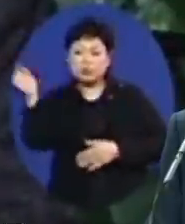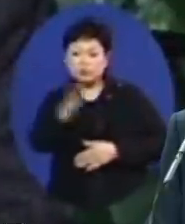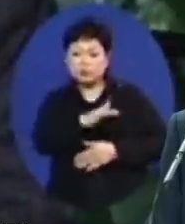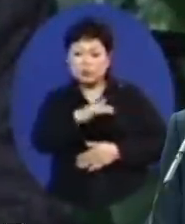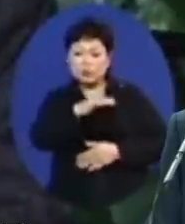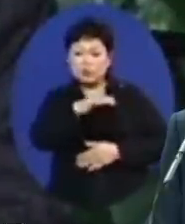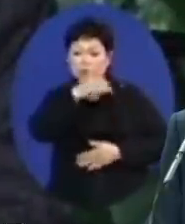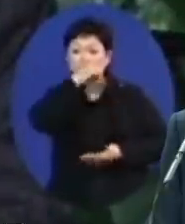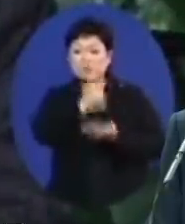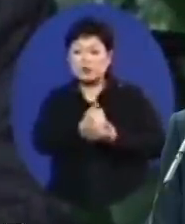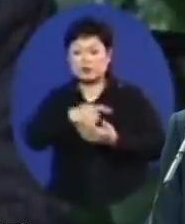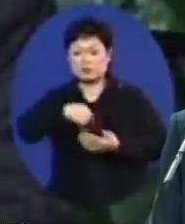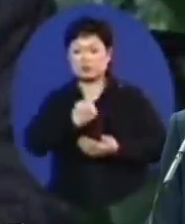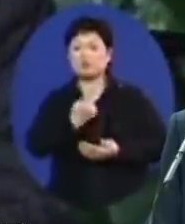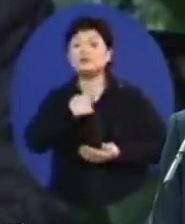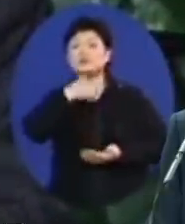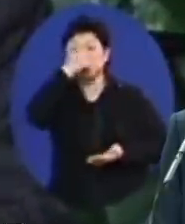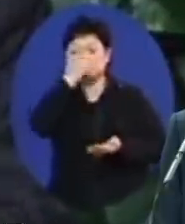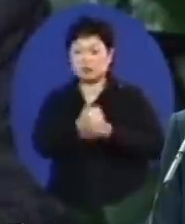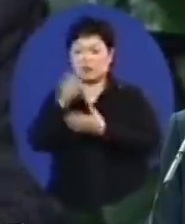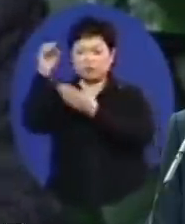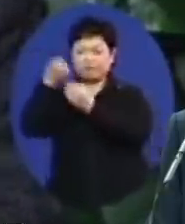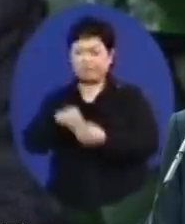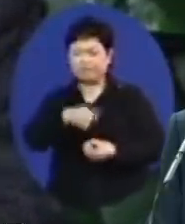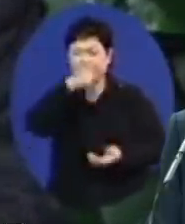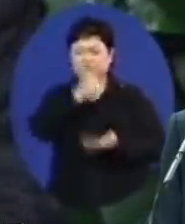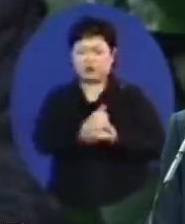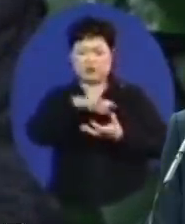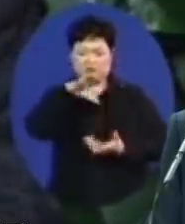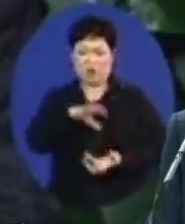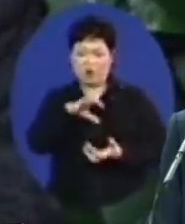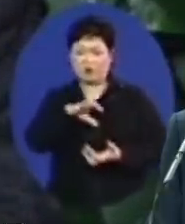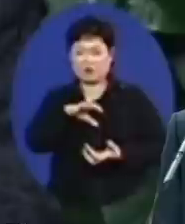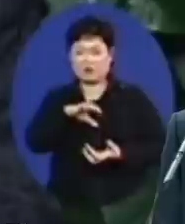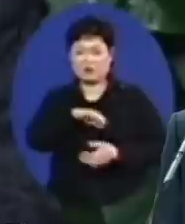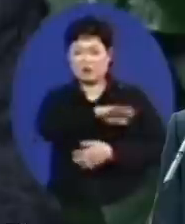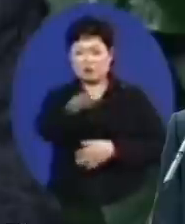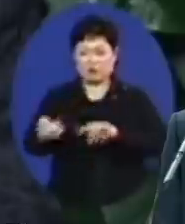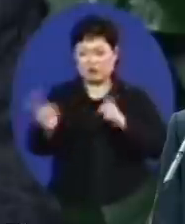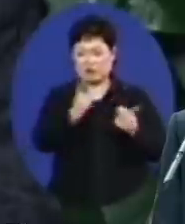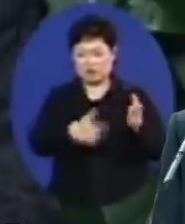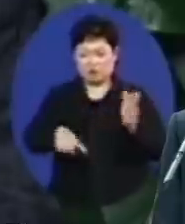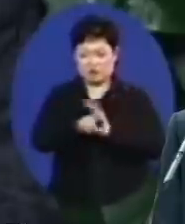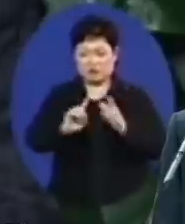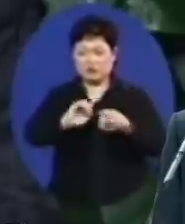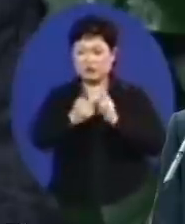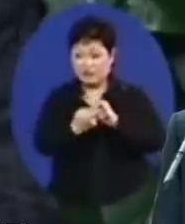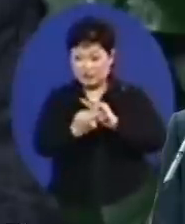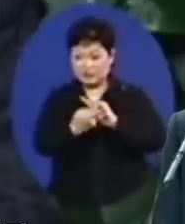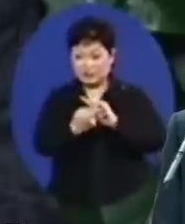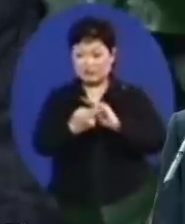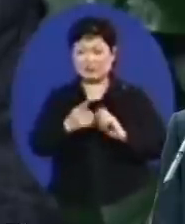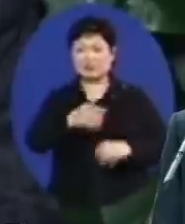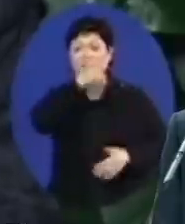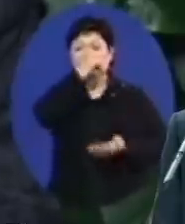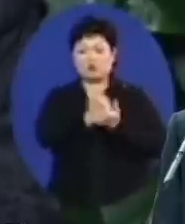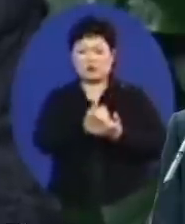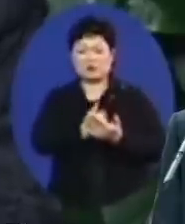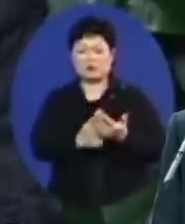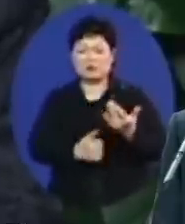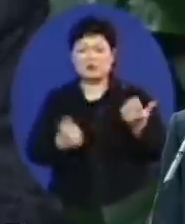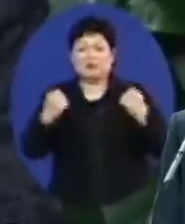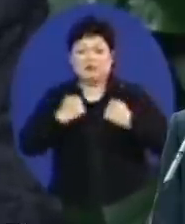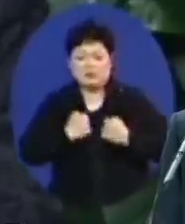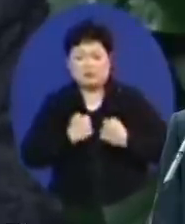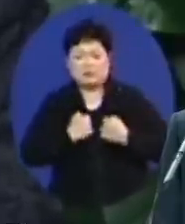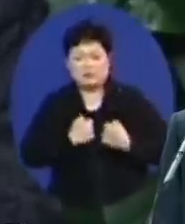죄와 우리 자범죄가 한없이 많아 죄 덩어리인데 우리를 살리기 위해서 우리 대신 죄를 짊어지고